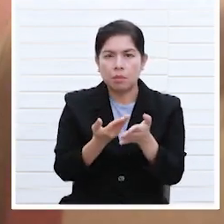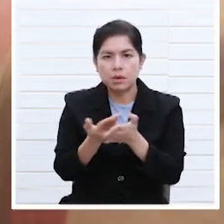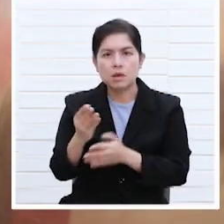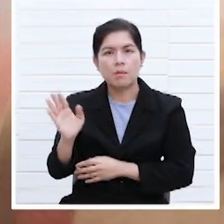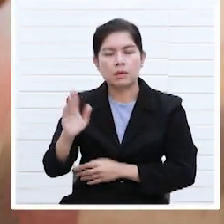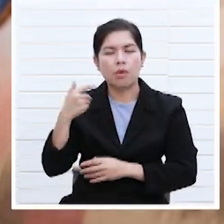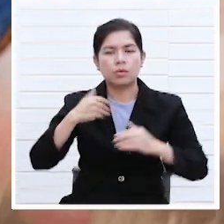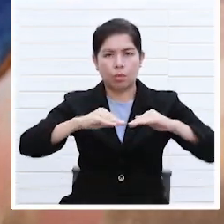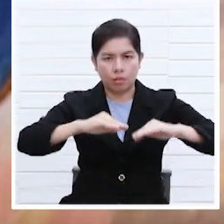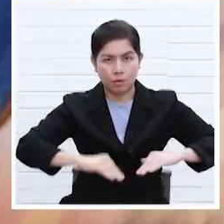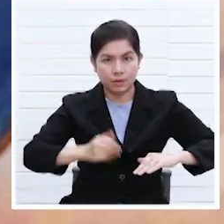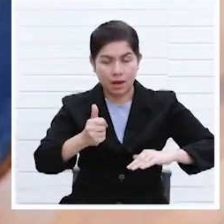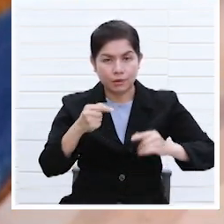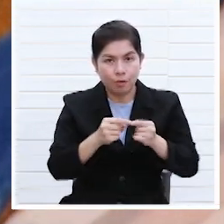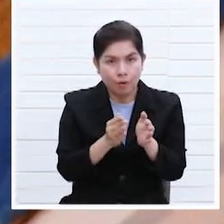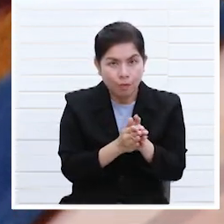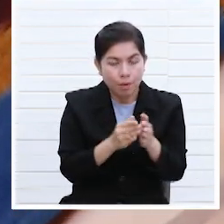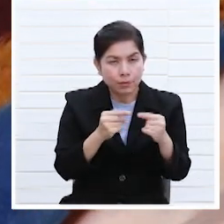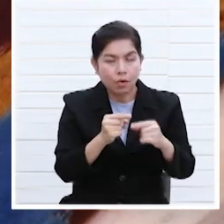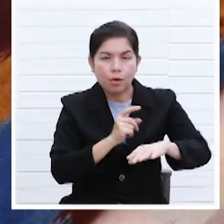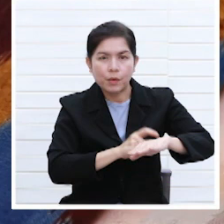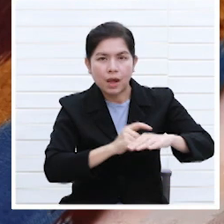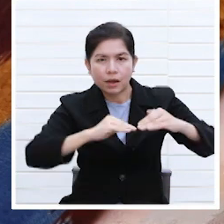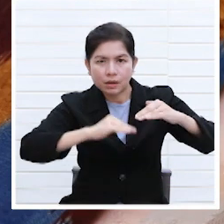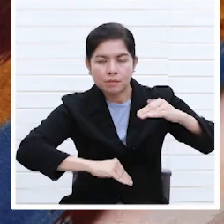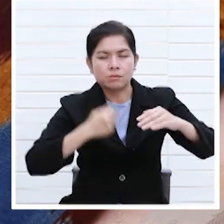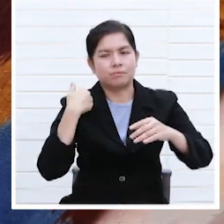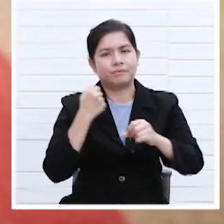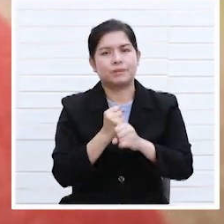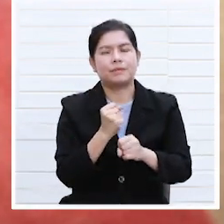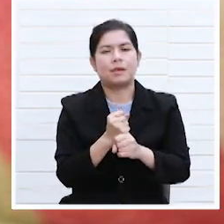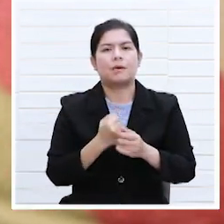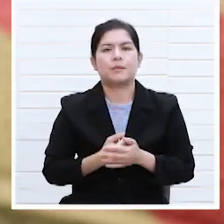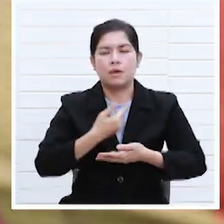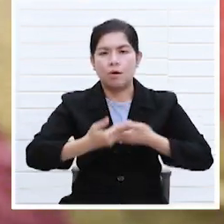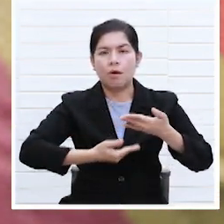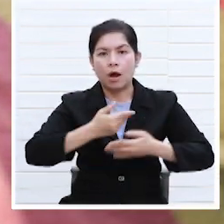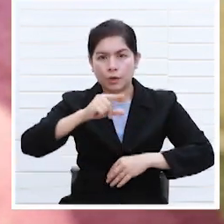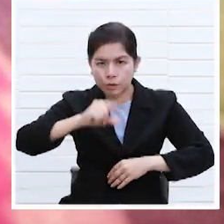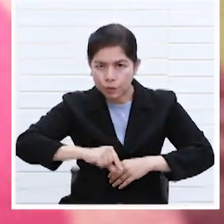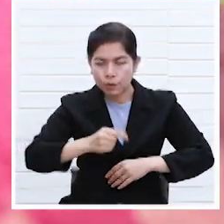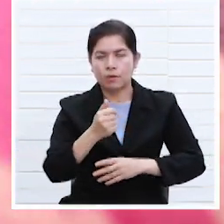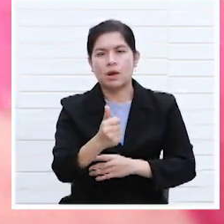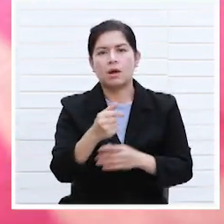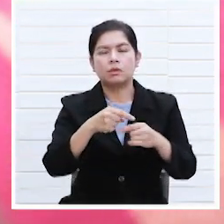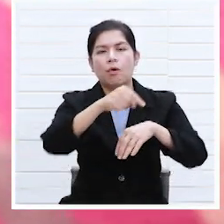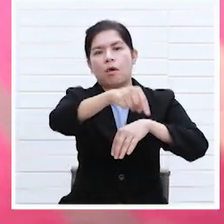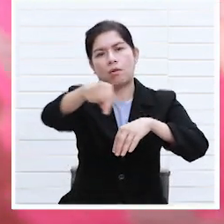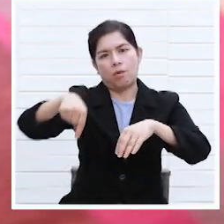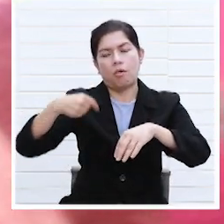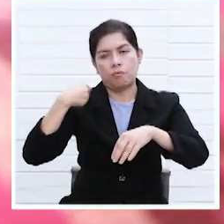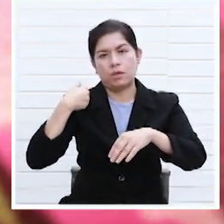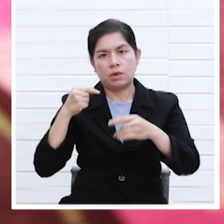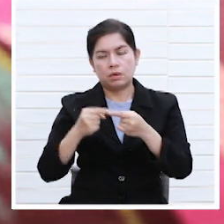ดต้นทุนการผลิตเราด้วยแล้วก็ลดระยะเวลาก็เป็นลดต้นทุนด้วยใช่ไหมคะ คร เราก็ขายถูกลงถูกกว่าพว